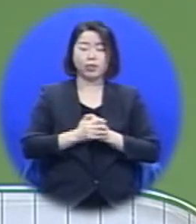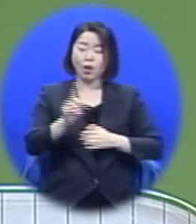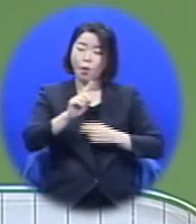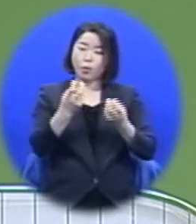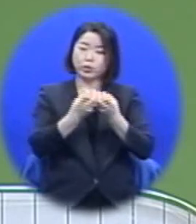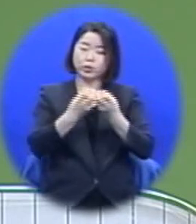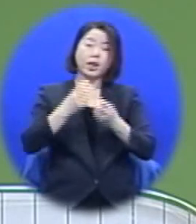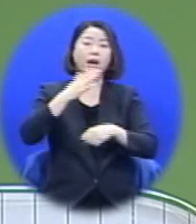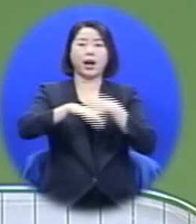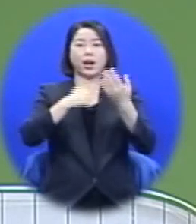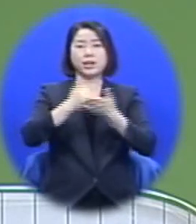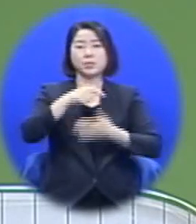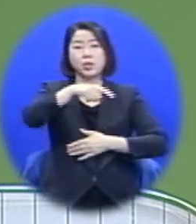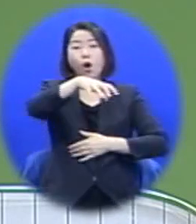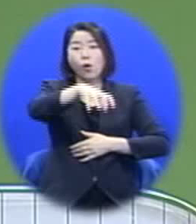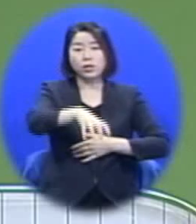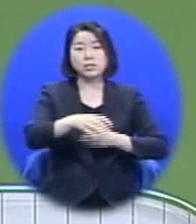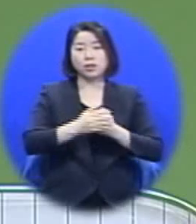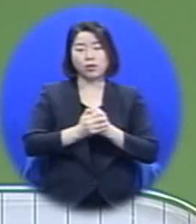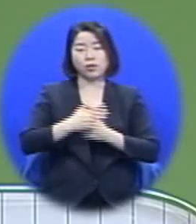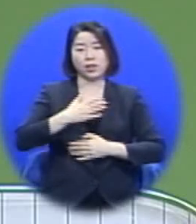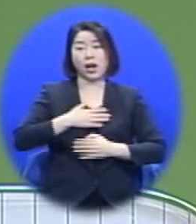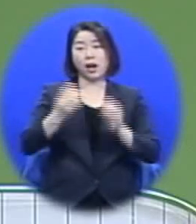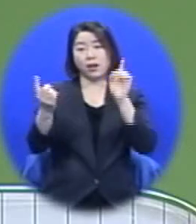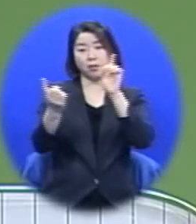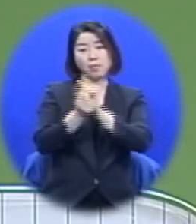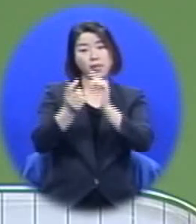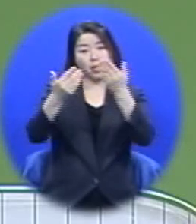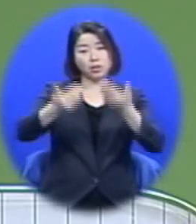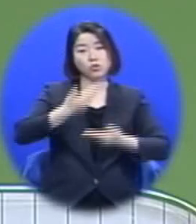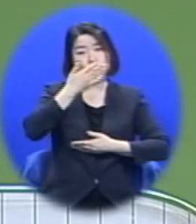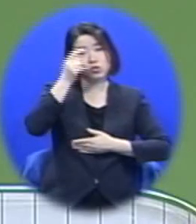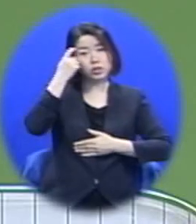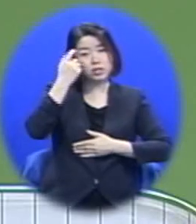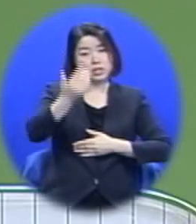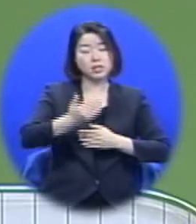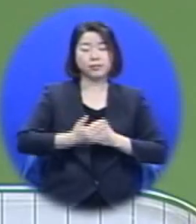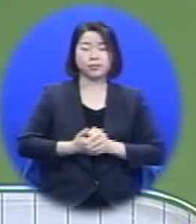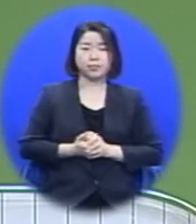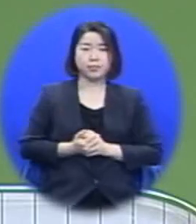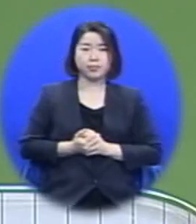어떻게 하나님이 여기서 여기서 나를 만나 주실 수 있지